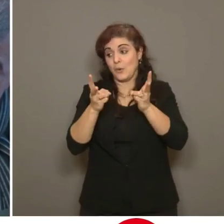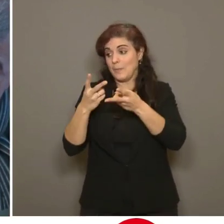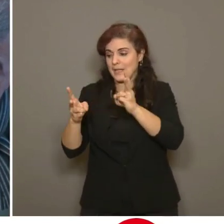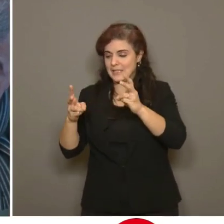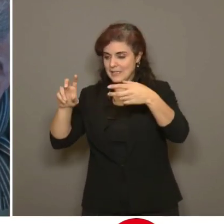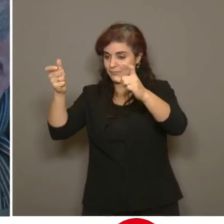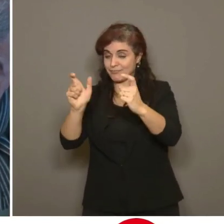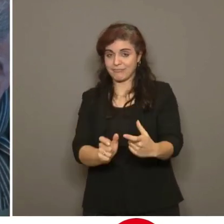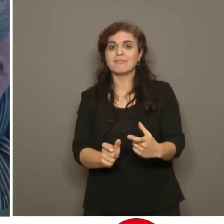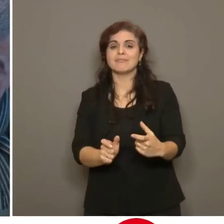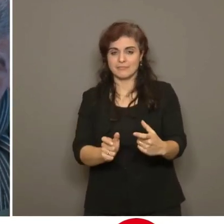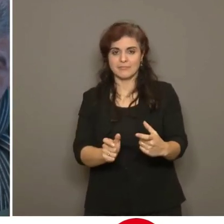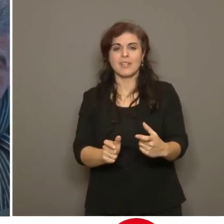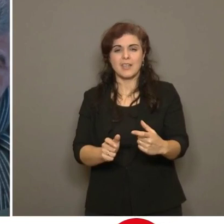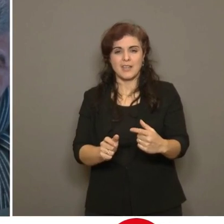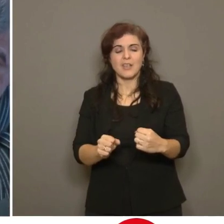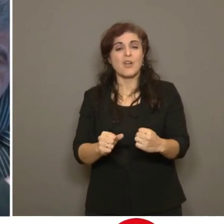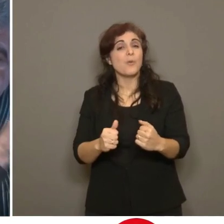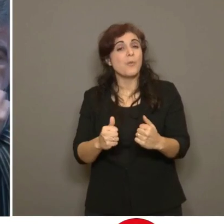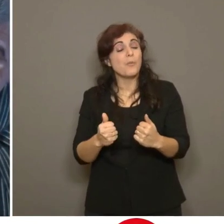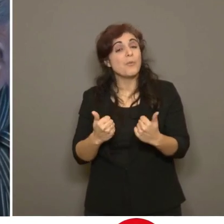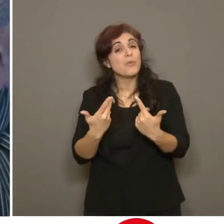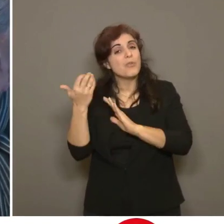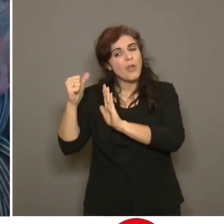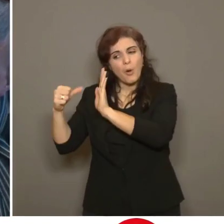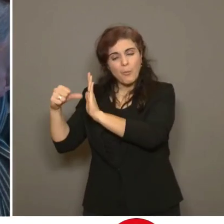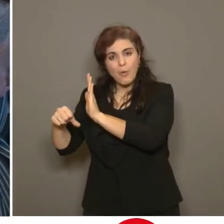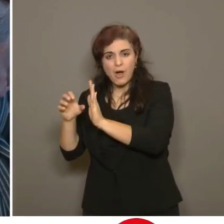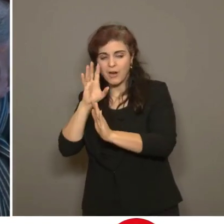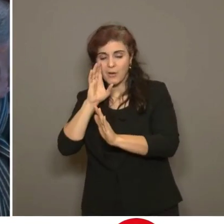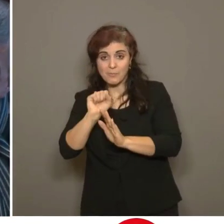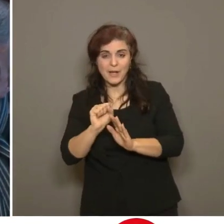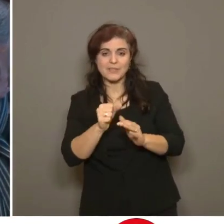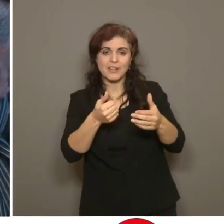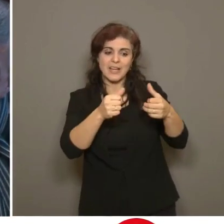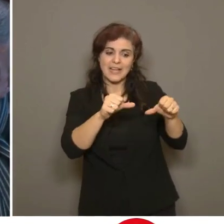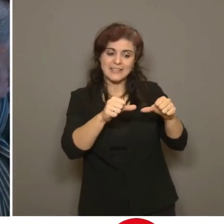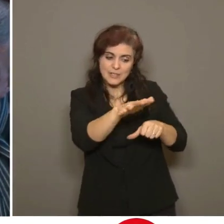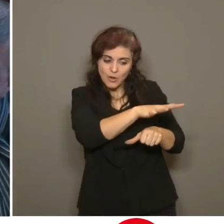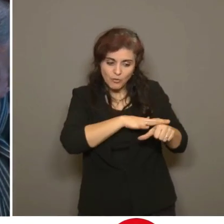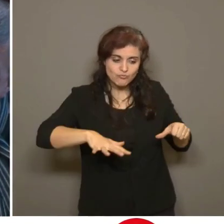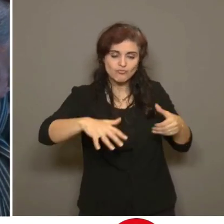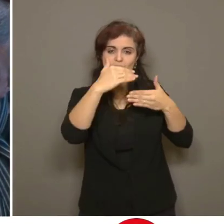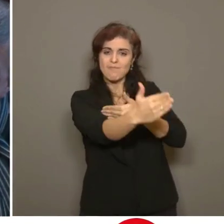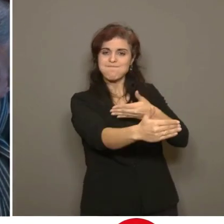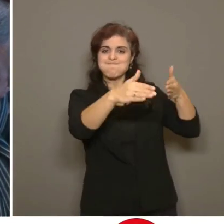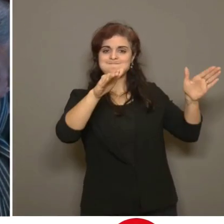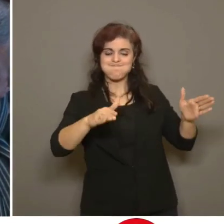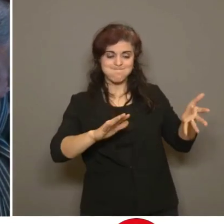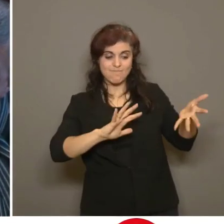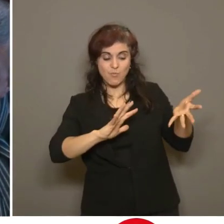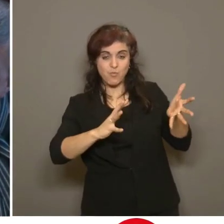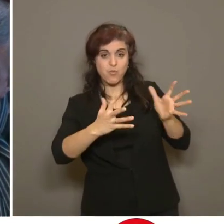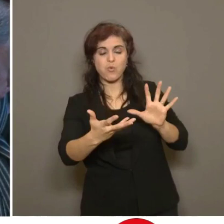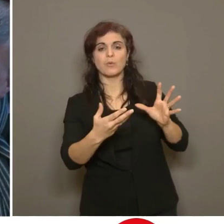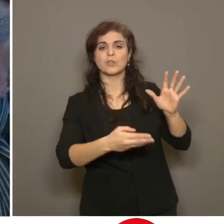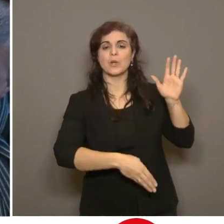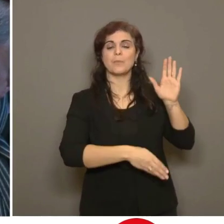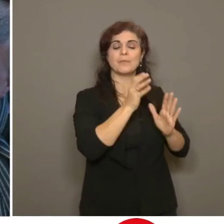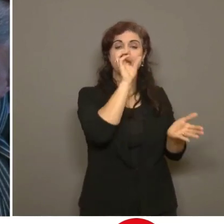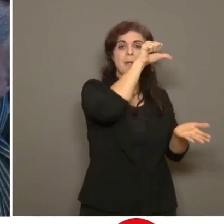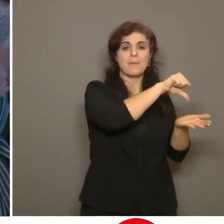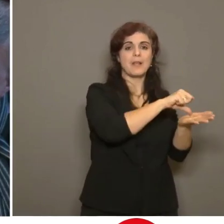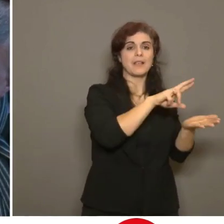plusieurs mois, une série d'incidents ébranle la sérénité des résidents d'un vaste secteur, s'étendant de la place des Regnault au parc